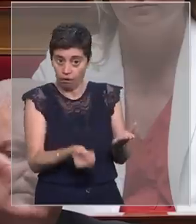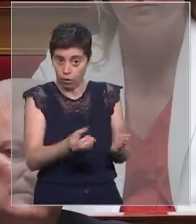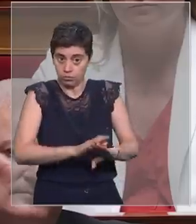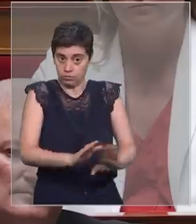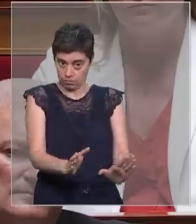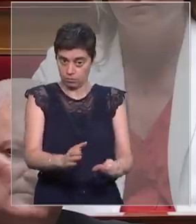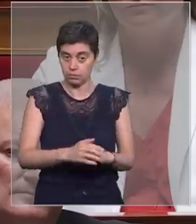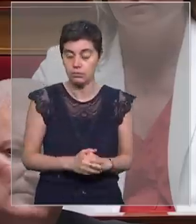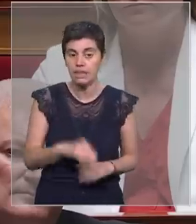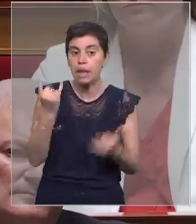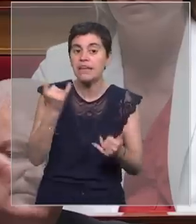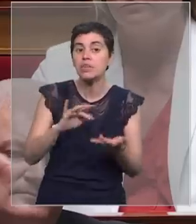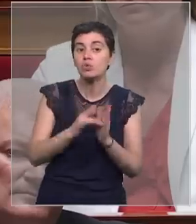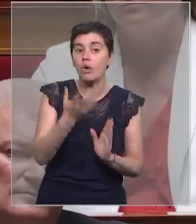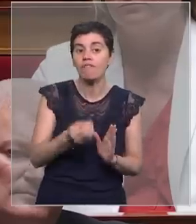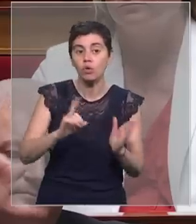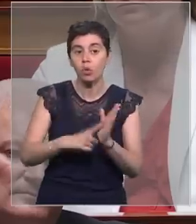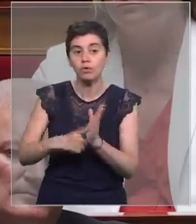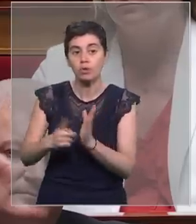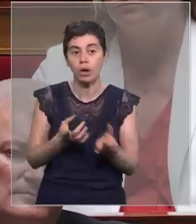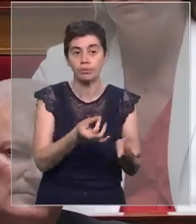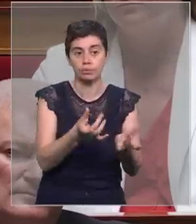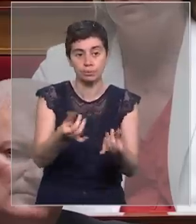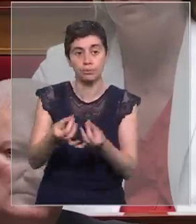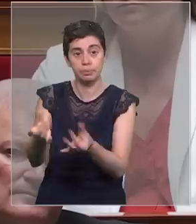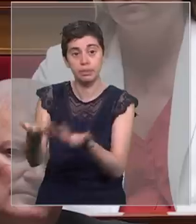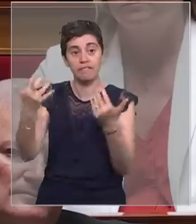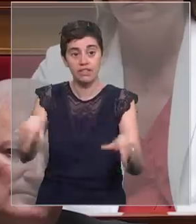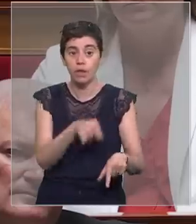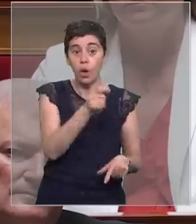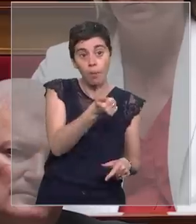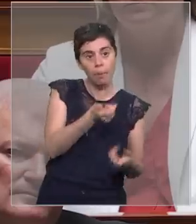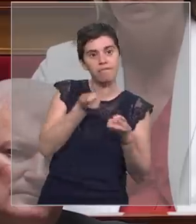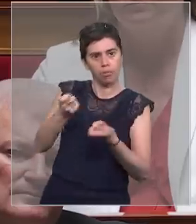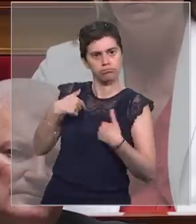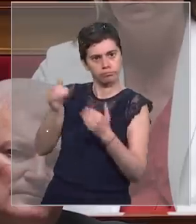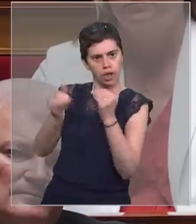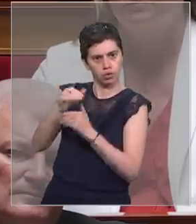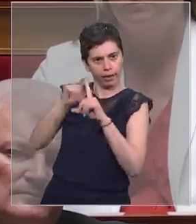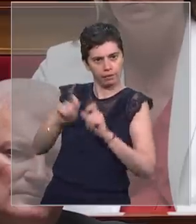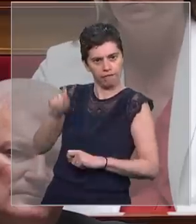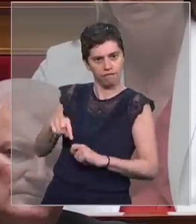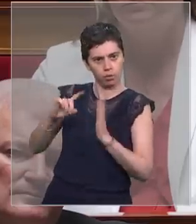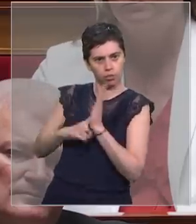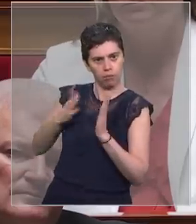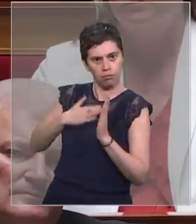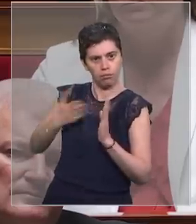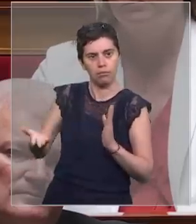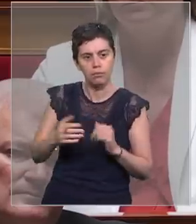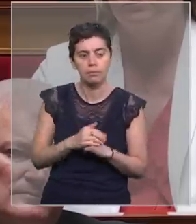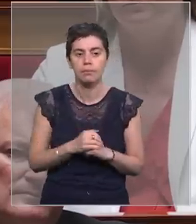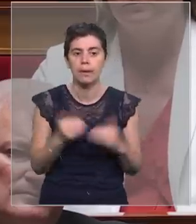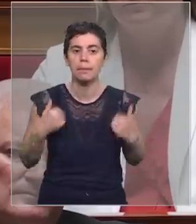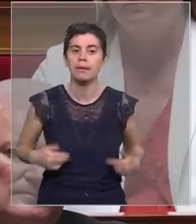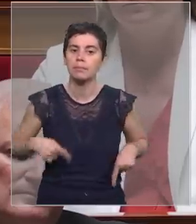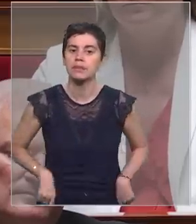Si tous les enfants avaient connaissance de leurs droits, ils obligeraient les adultes à les respecter. Madame la ministre, nous pouvons